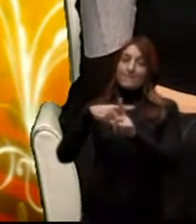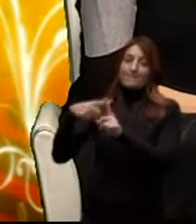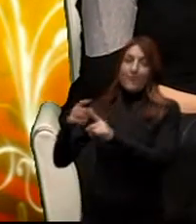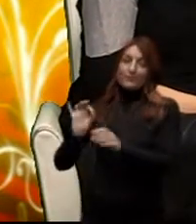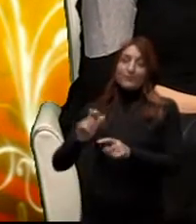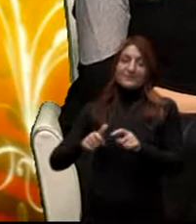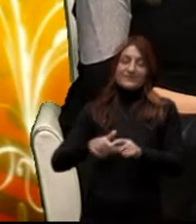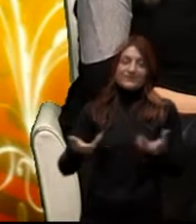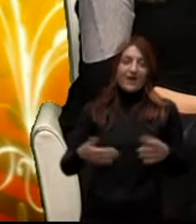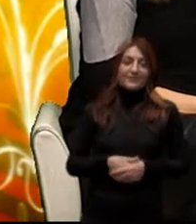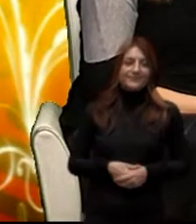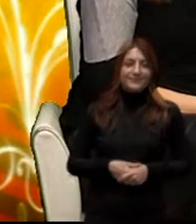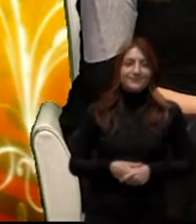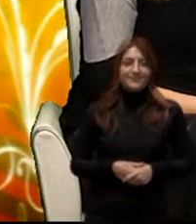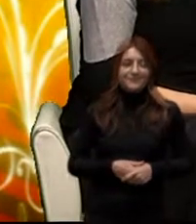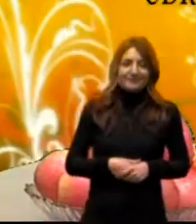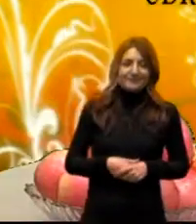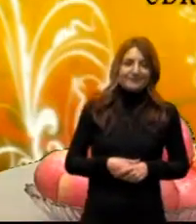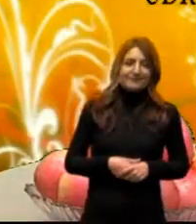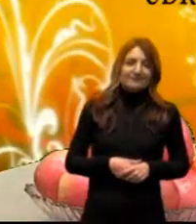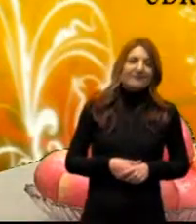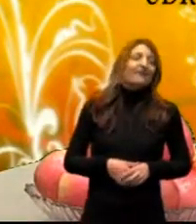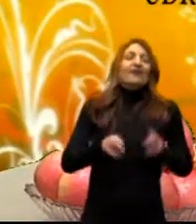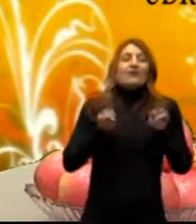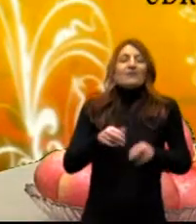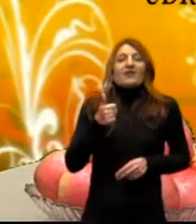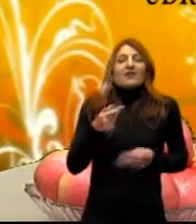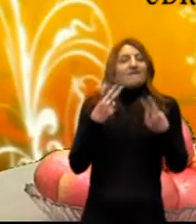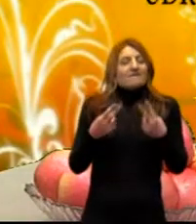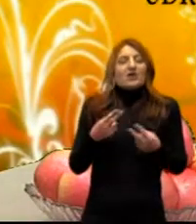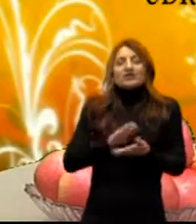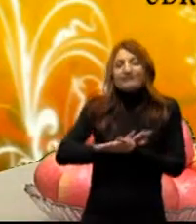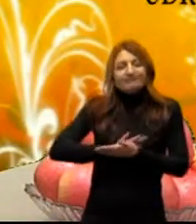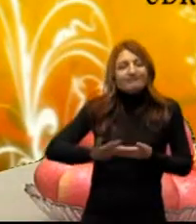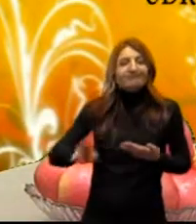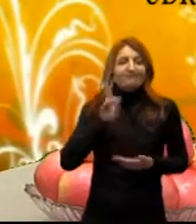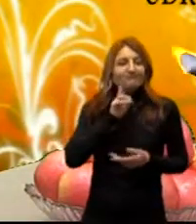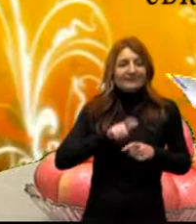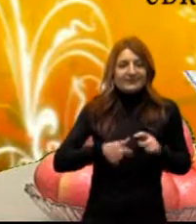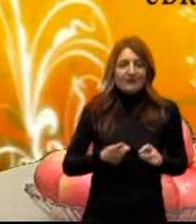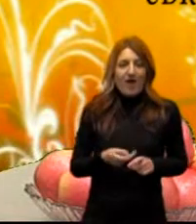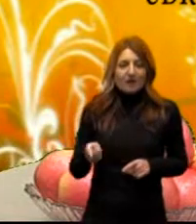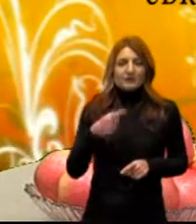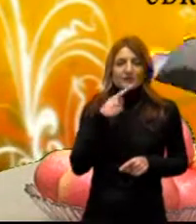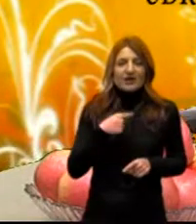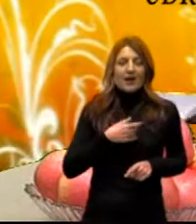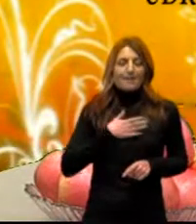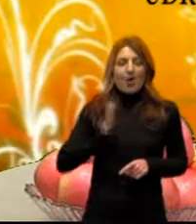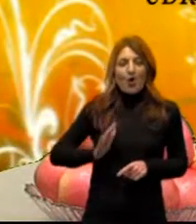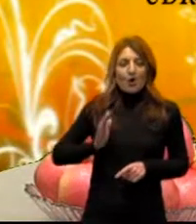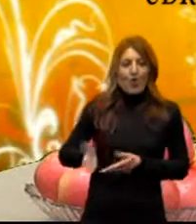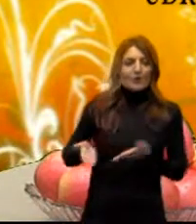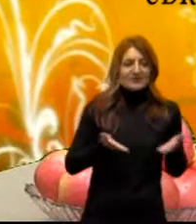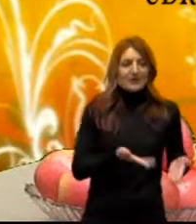pozitivan, apsolutno. Ali ima jedna jako važna stvar, najjednostavnija stvar. Kažu moji svi gosti ovdje